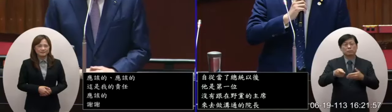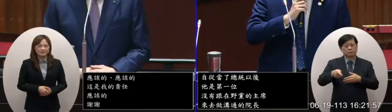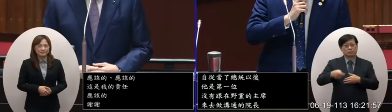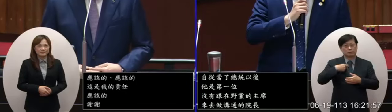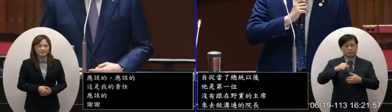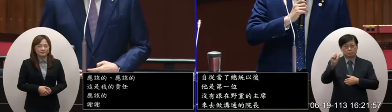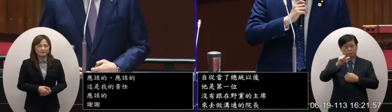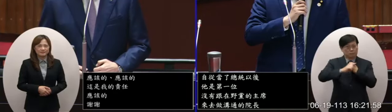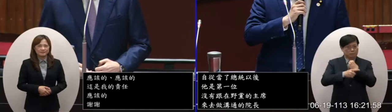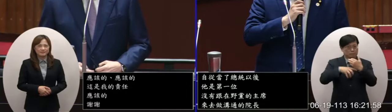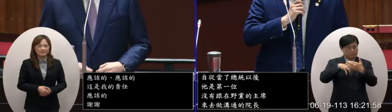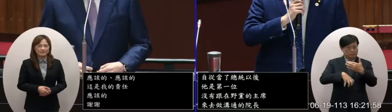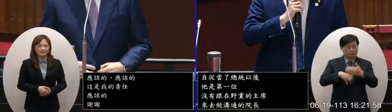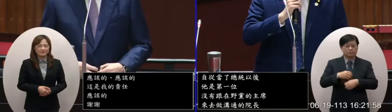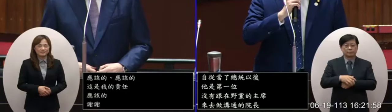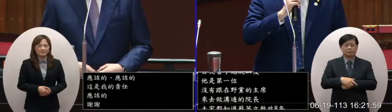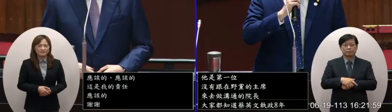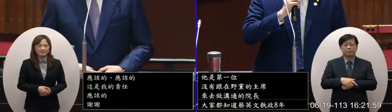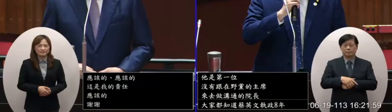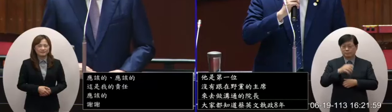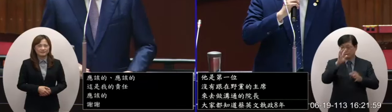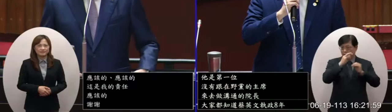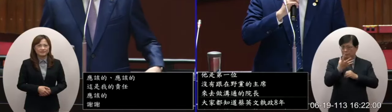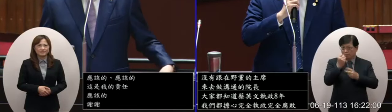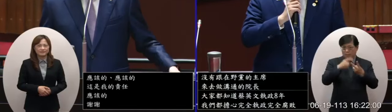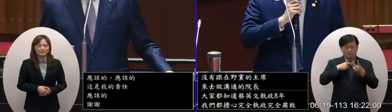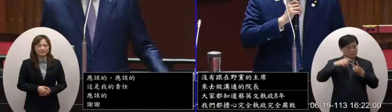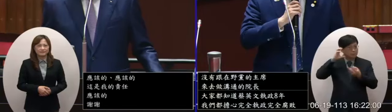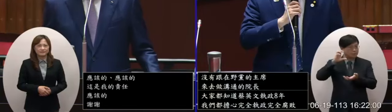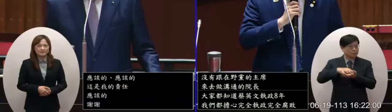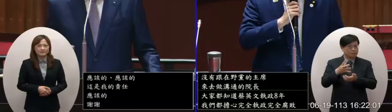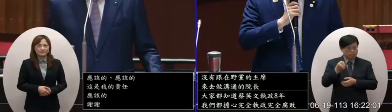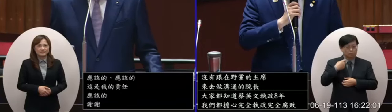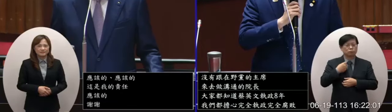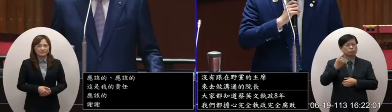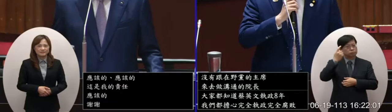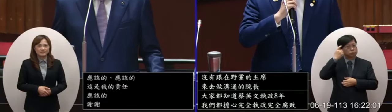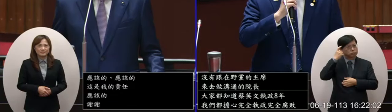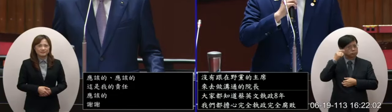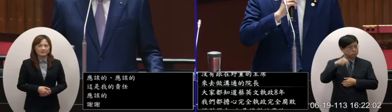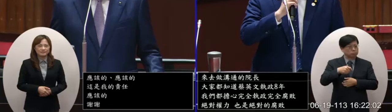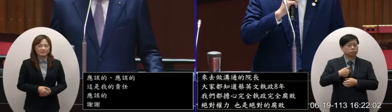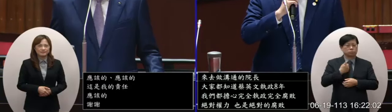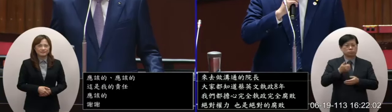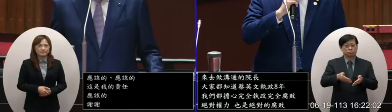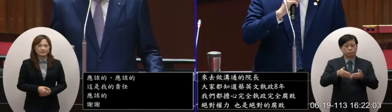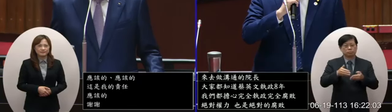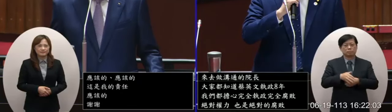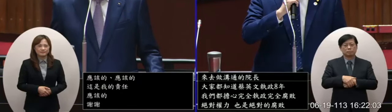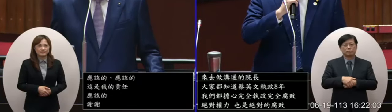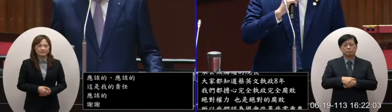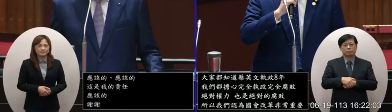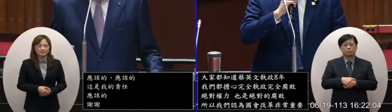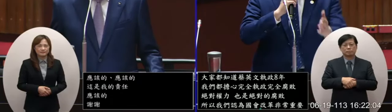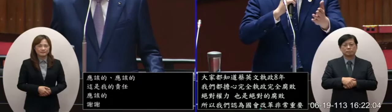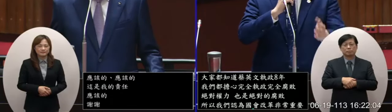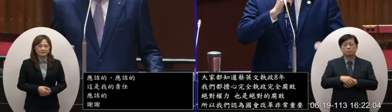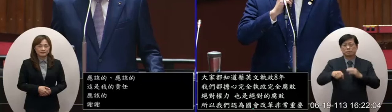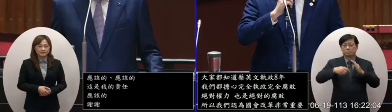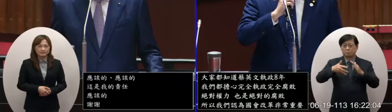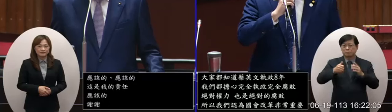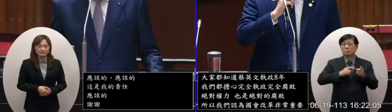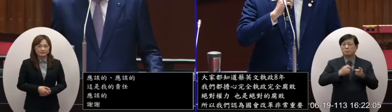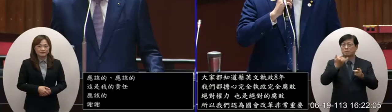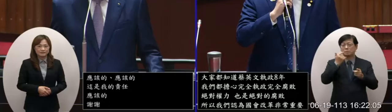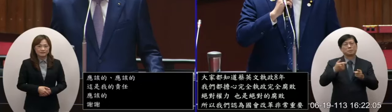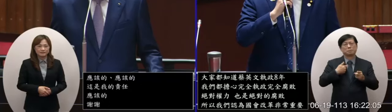里面。有关于这个调查权跟听证权的部分，我们认为相当的重要。所以当然院长